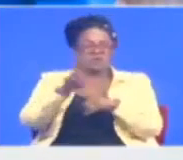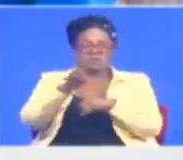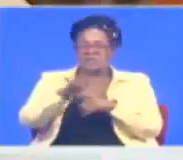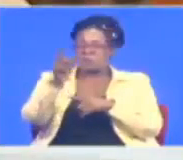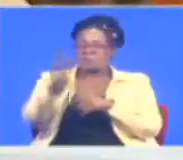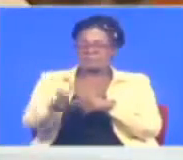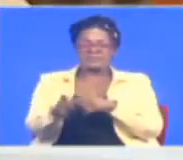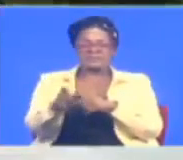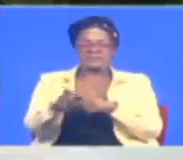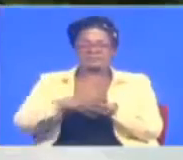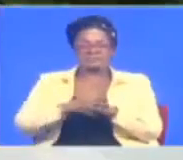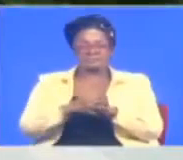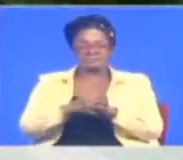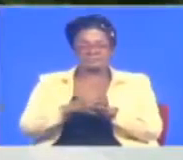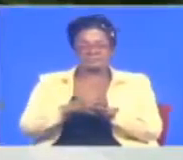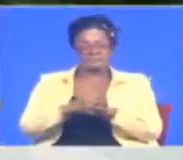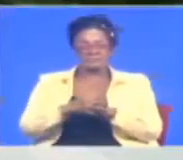mmoja.